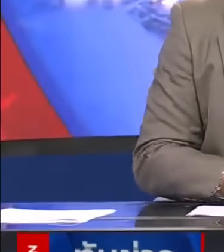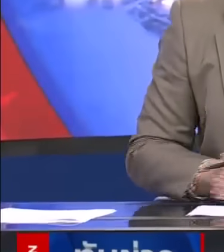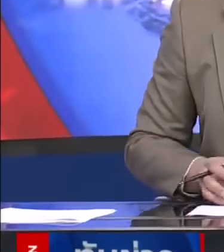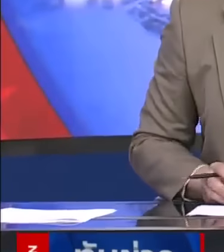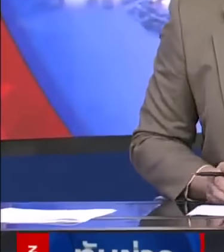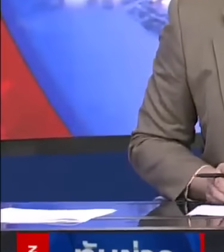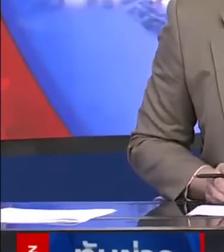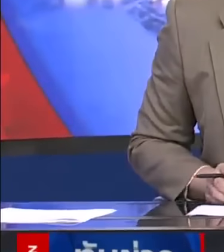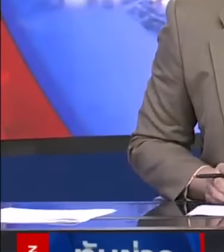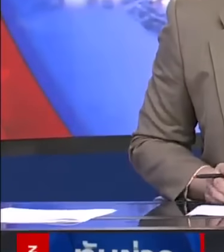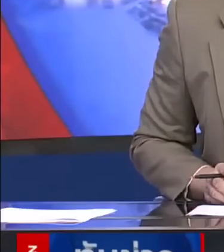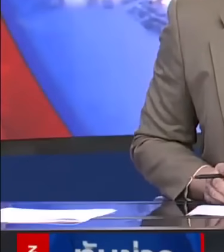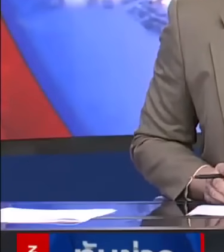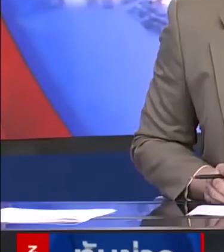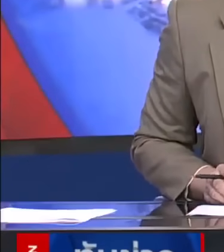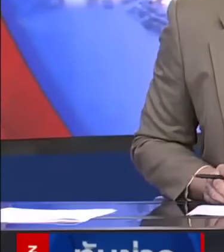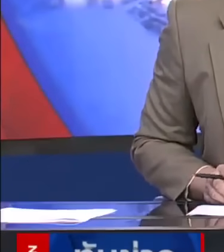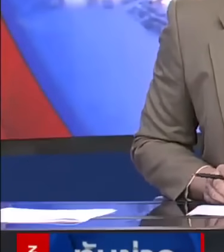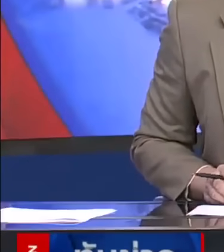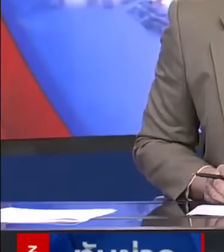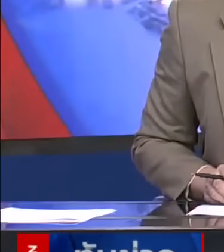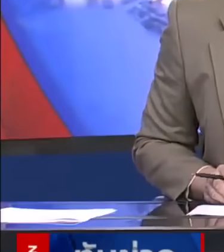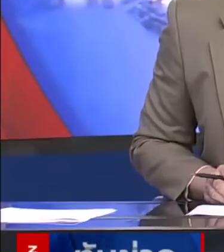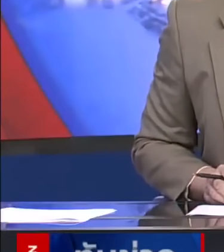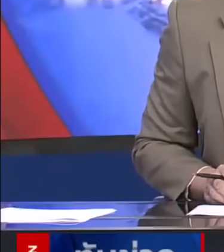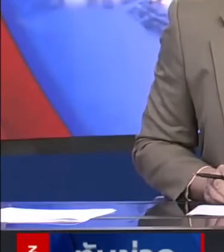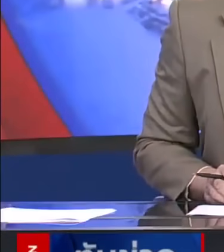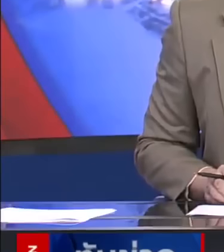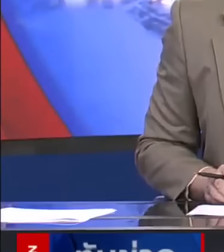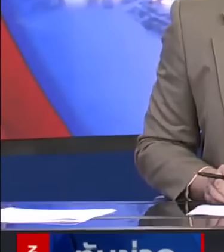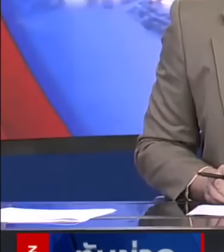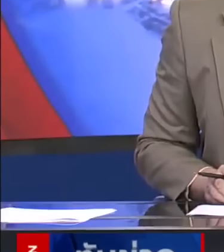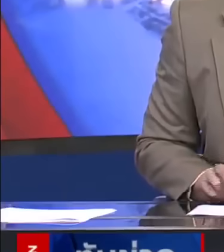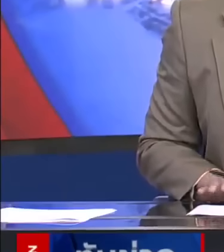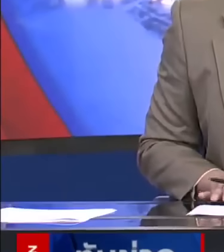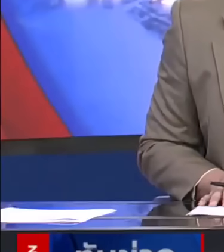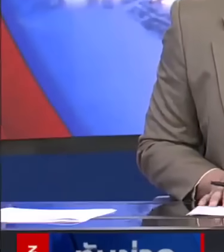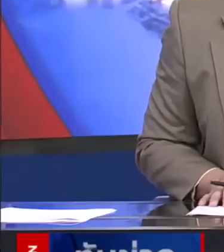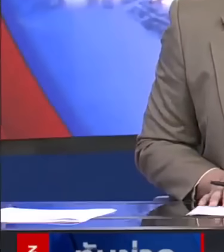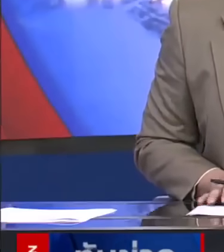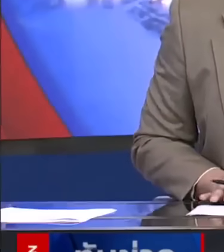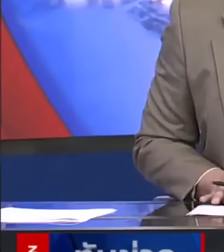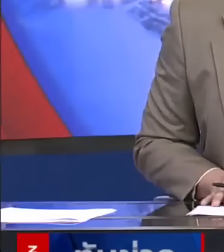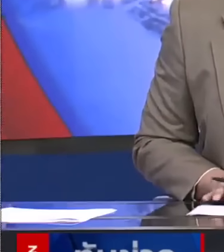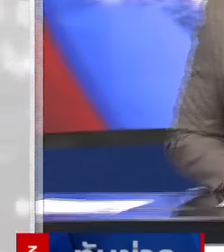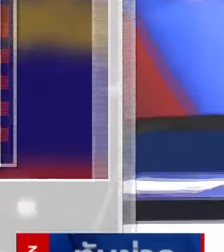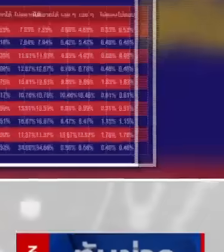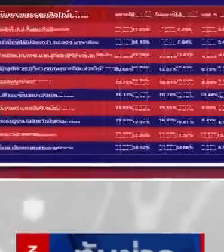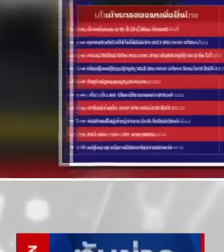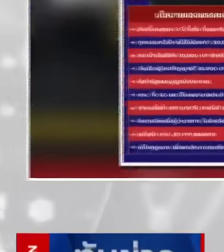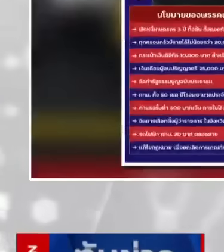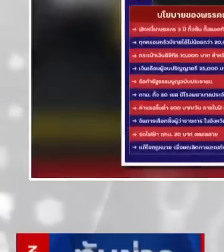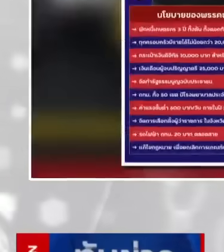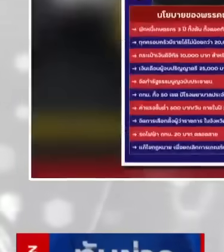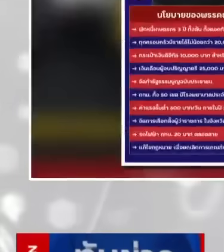อยู่กับผมสำหรับคุณคุณรับผิดพันธ์ครับช่วงนี้เนี่ยไปดูเรื่องของการเมืองกันหน่อยนะครับปรากฏเขาไปทำผลสำรวจมาไปถามความ